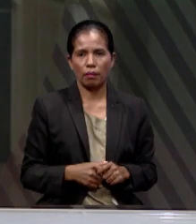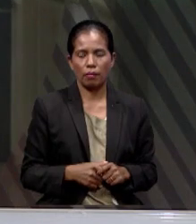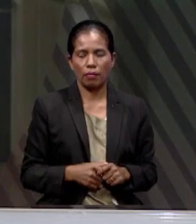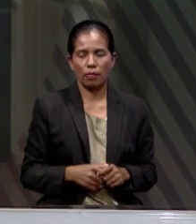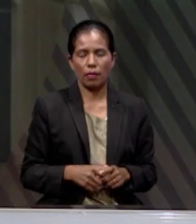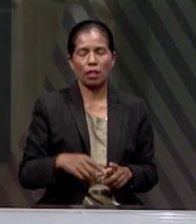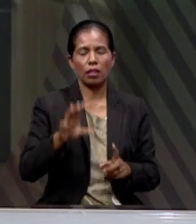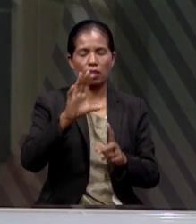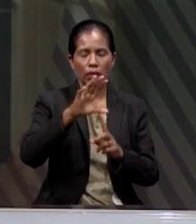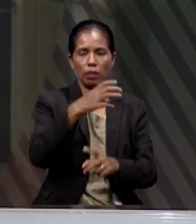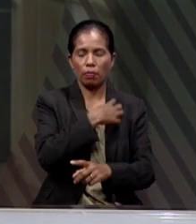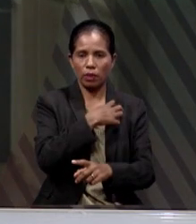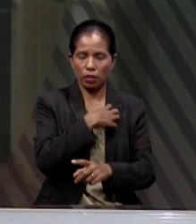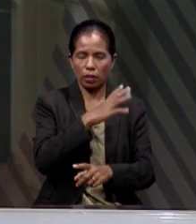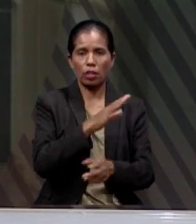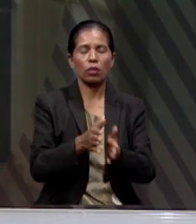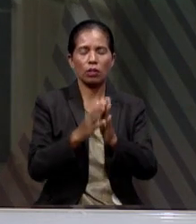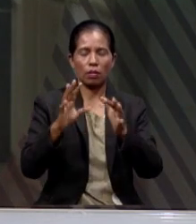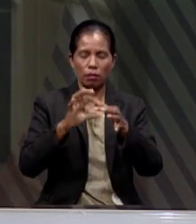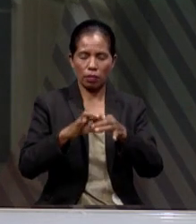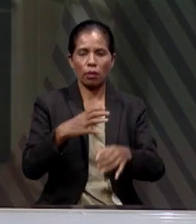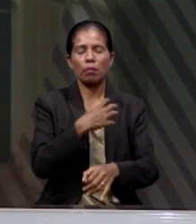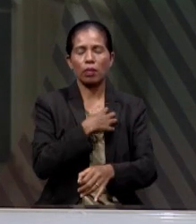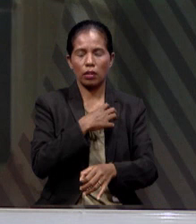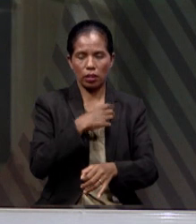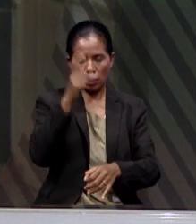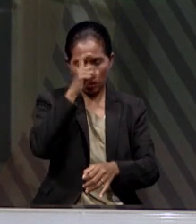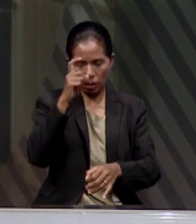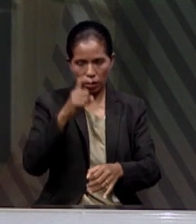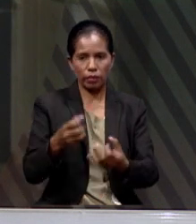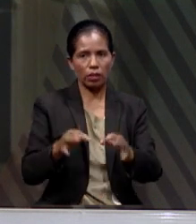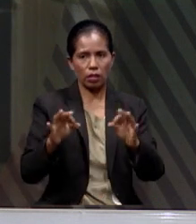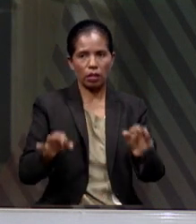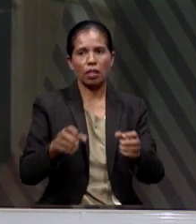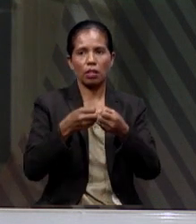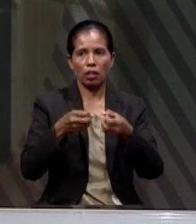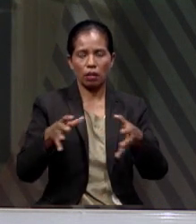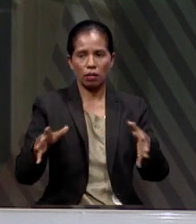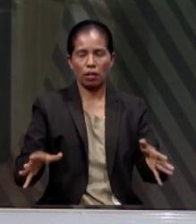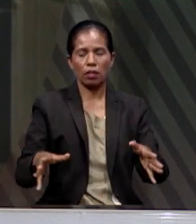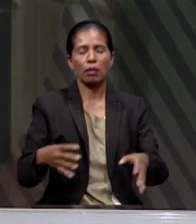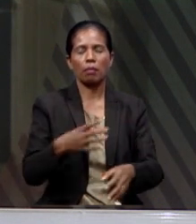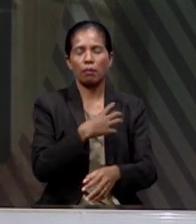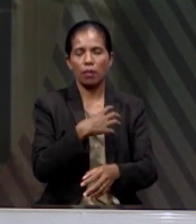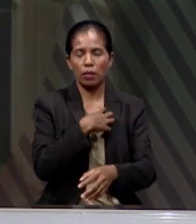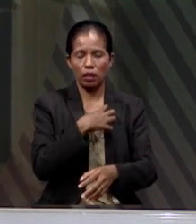Comandante Geral Penitelli, Russo Membro Penitelli, Nebeidade Reforma, Atu Hamamu Caserna Penitelli.